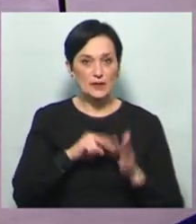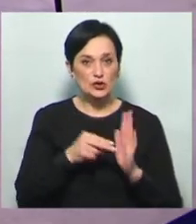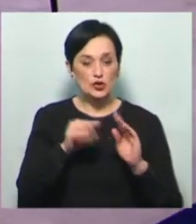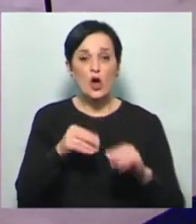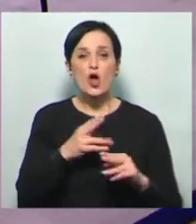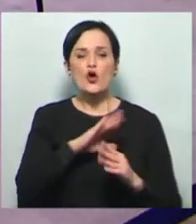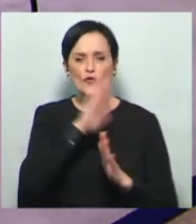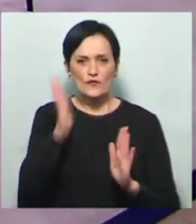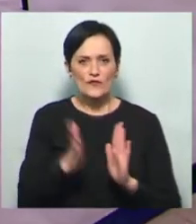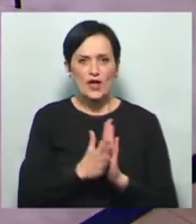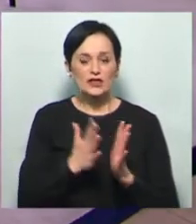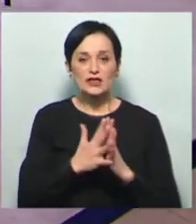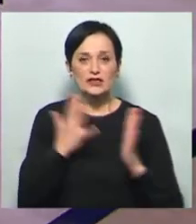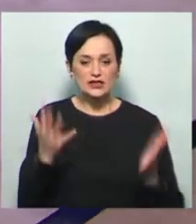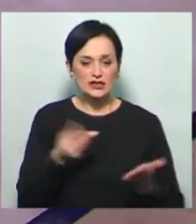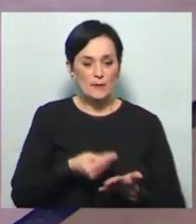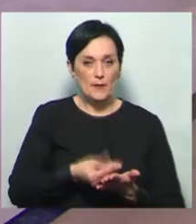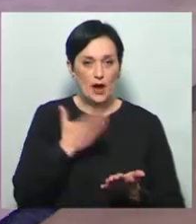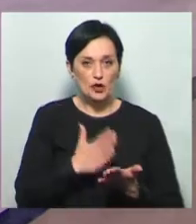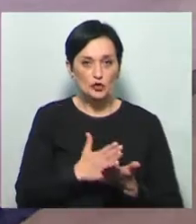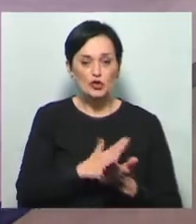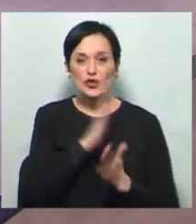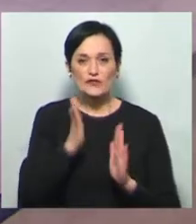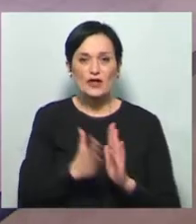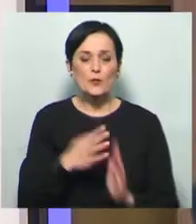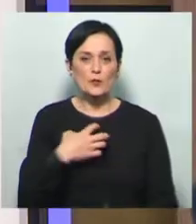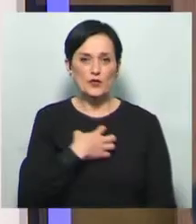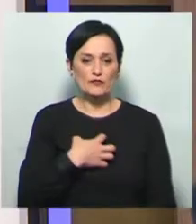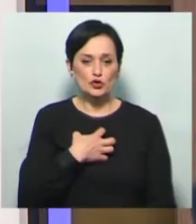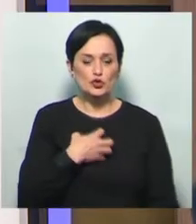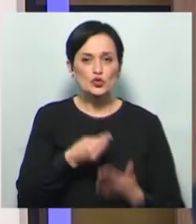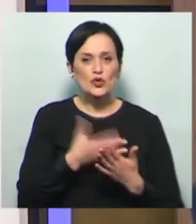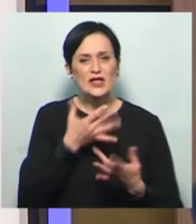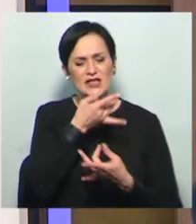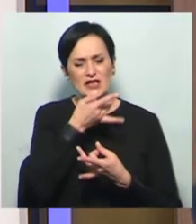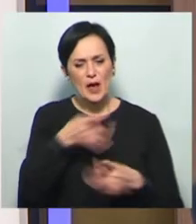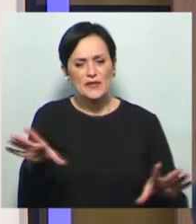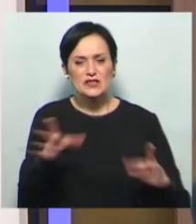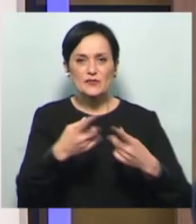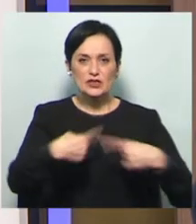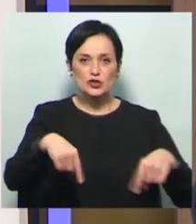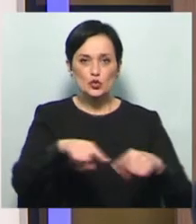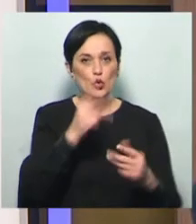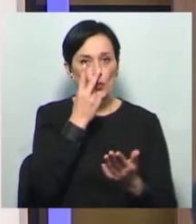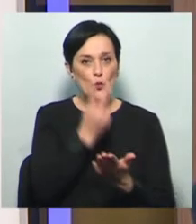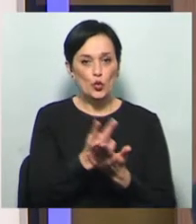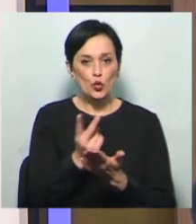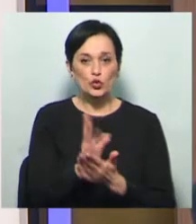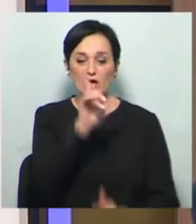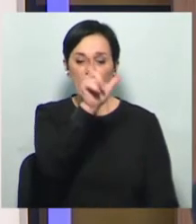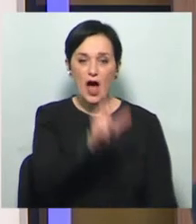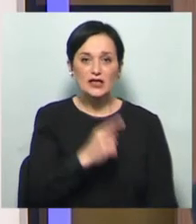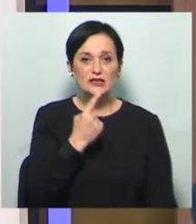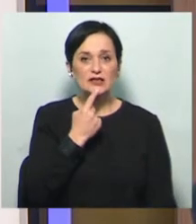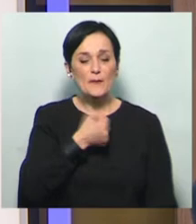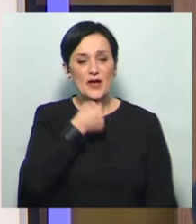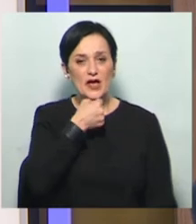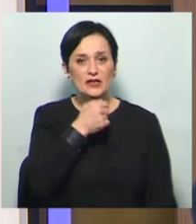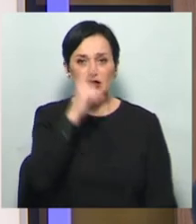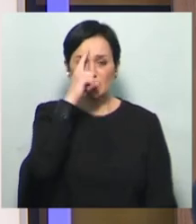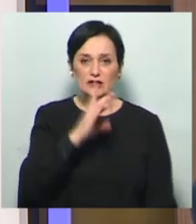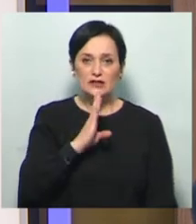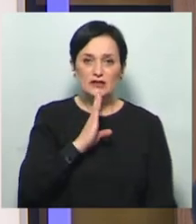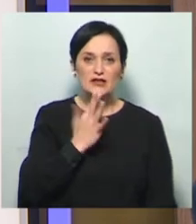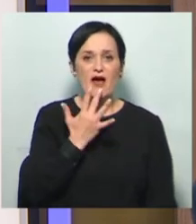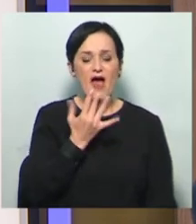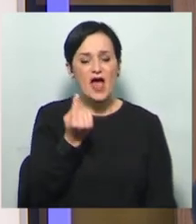ადამიანი გახლავთ ყველაზე დიდი ფასეულობა. ყველაზე მნიშვნელოვანი ღირებულება ნებისმიერ საზოგადოებაში, მიუხედავად ადამიანის ასაკისა, სქესისა,